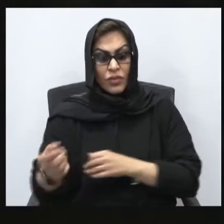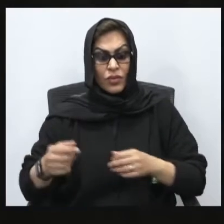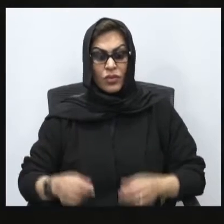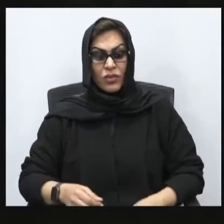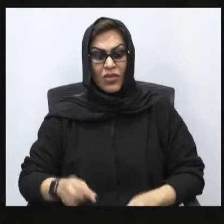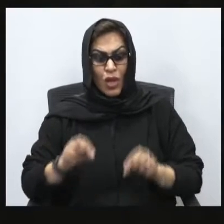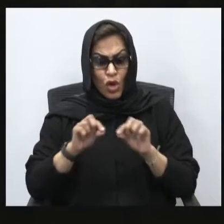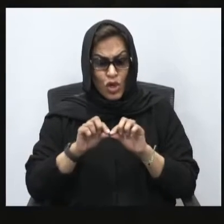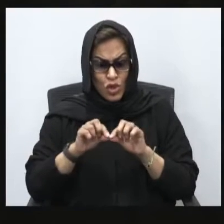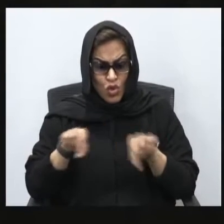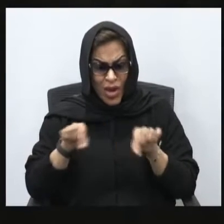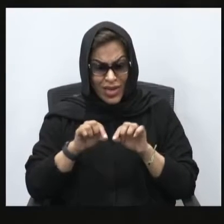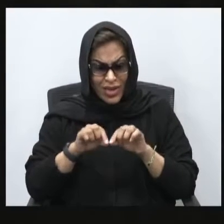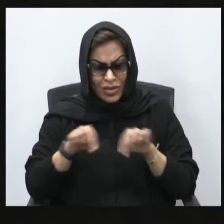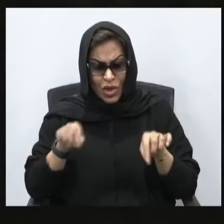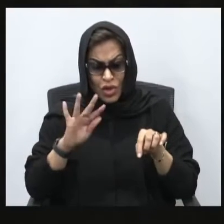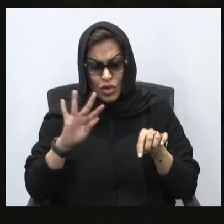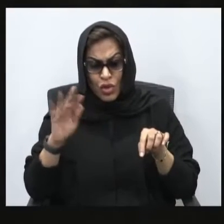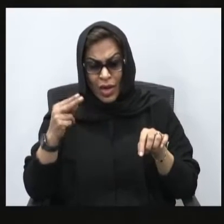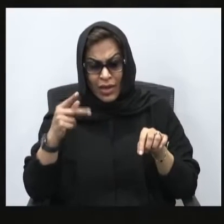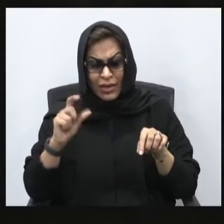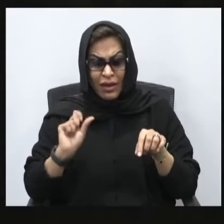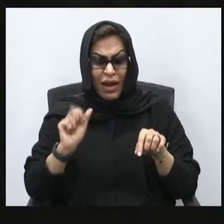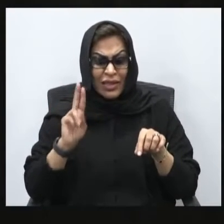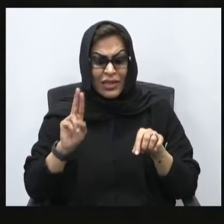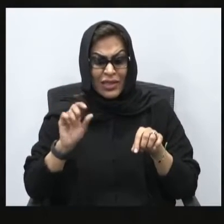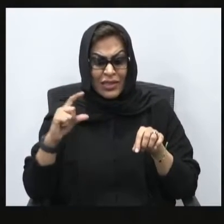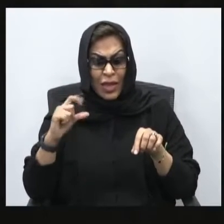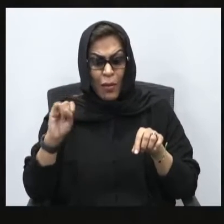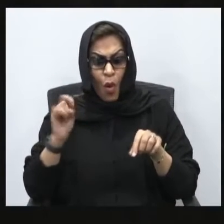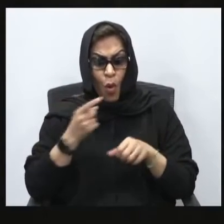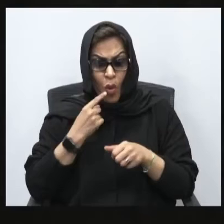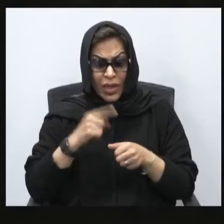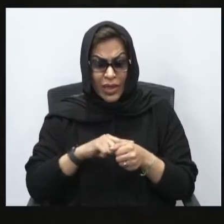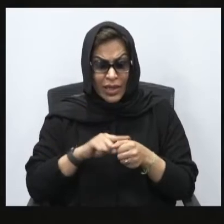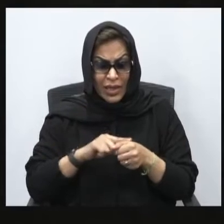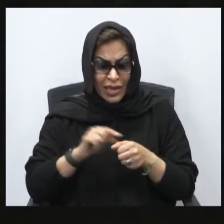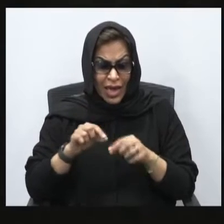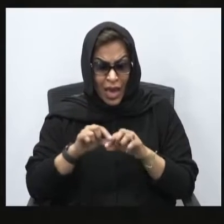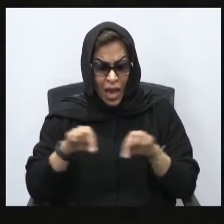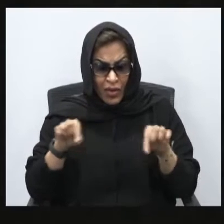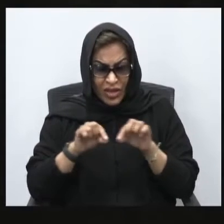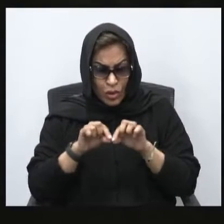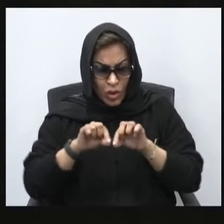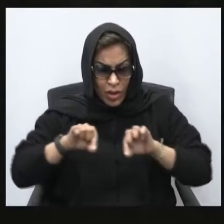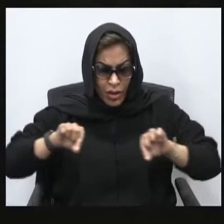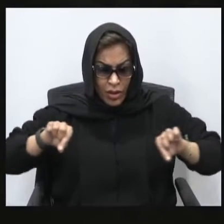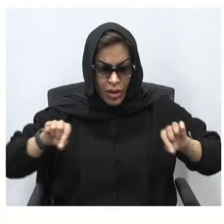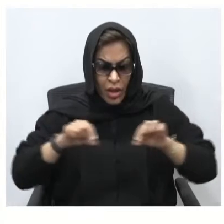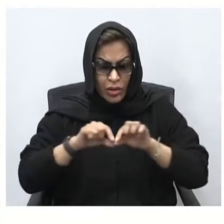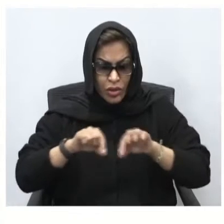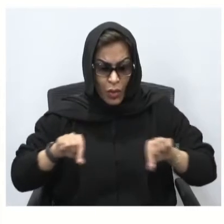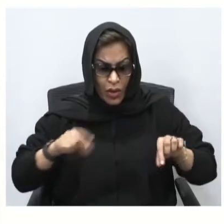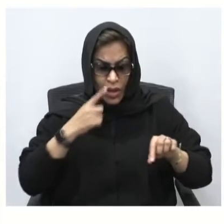الشعيرات الدمويه والحويصلات ذكرنا ان الحويصلات الهوائيه تحاط بمجموعه من